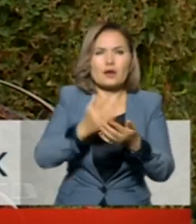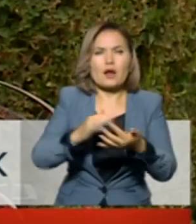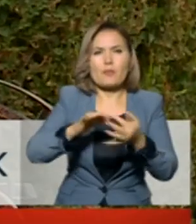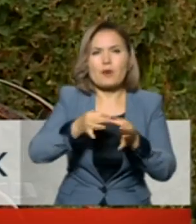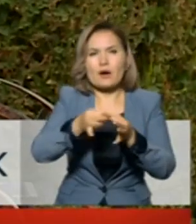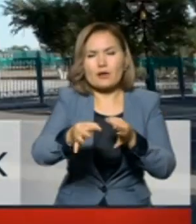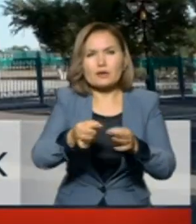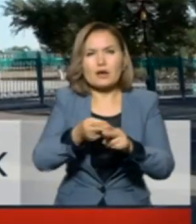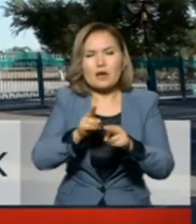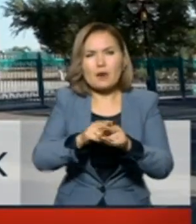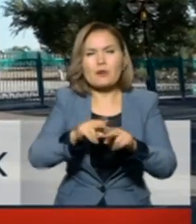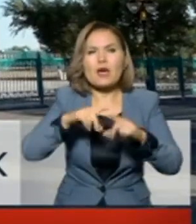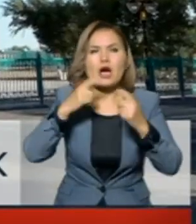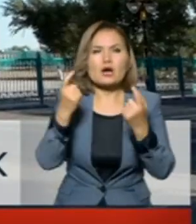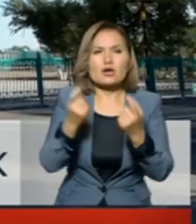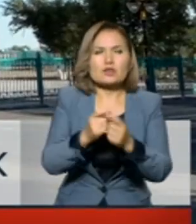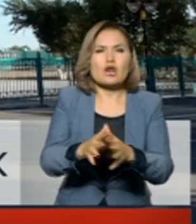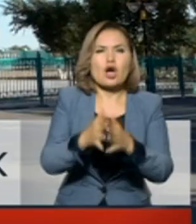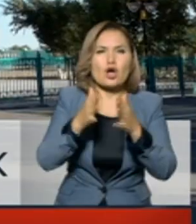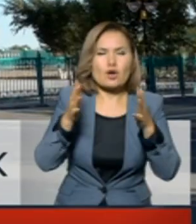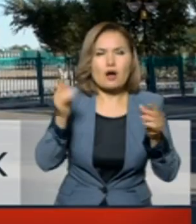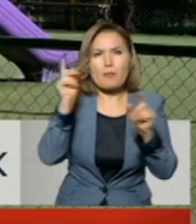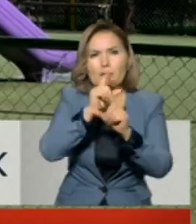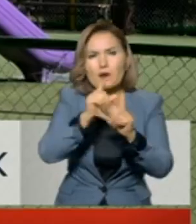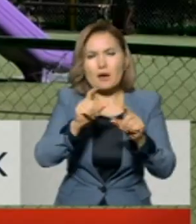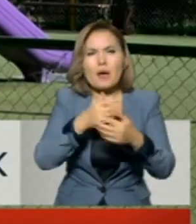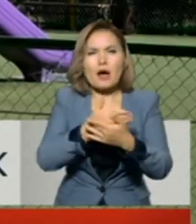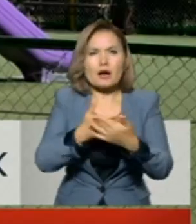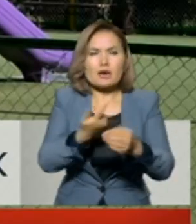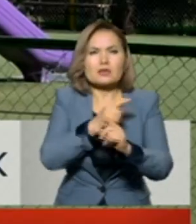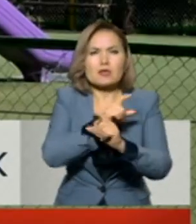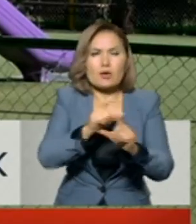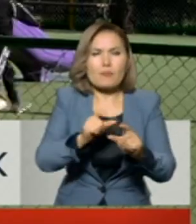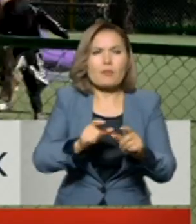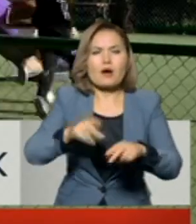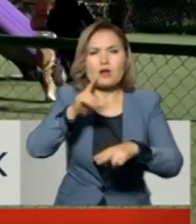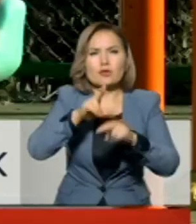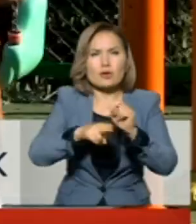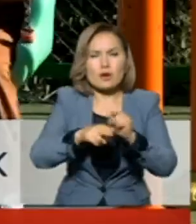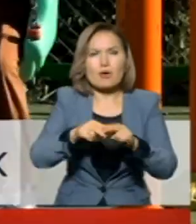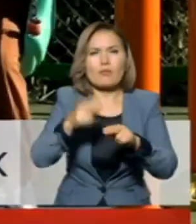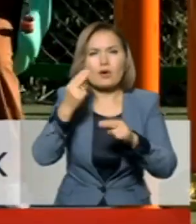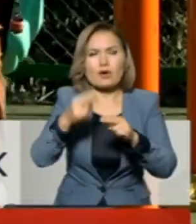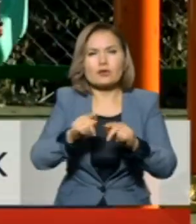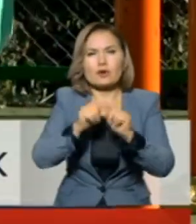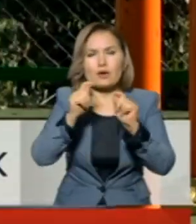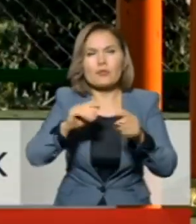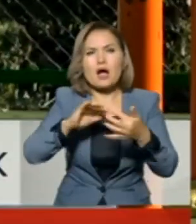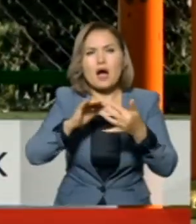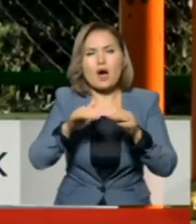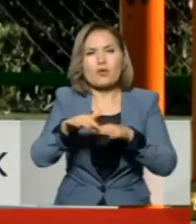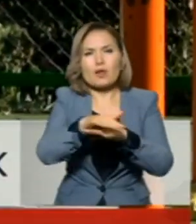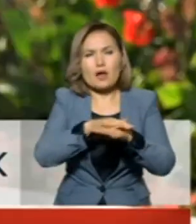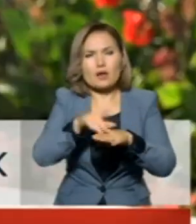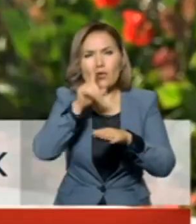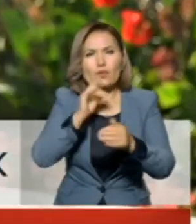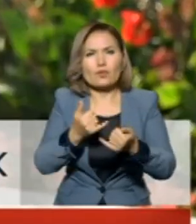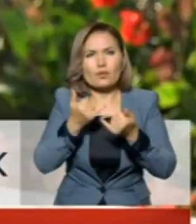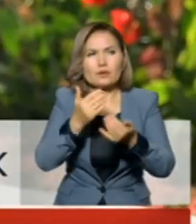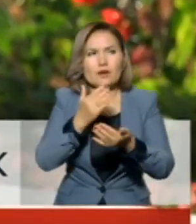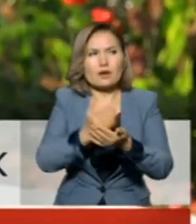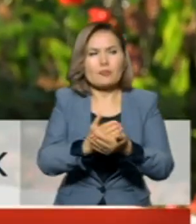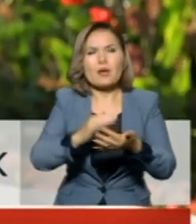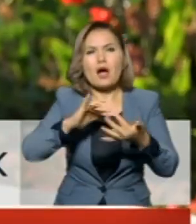мекенде заманауи стадион, зәулім спорт кешен және басқа да түрлі нысандар бой көтеріп, бүгінде ауыл жұрты игілігін көріп отыр.